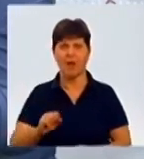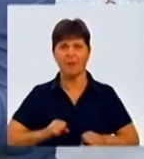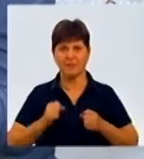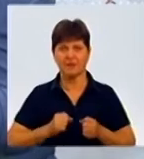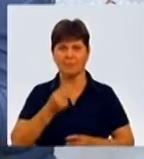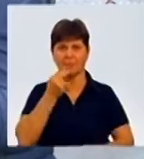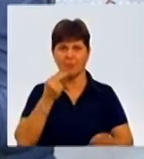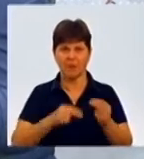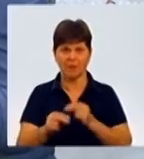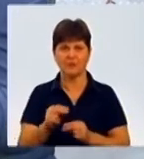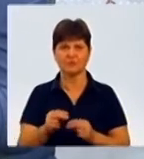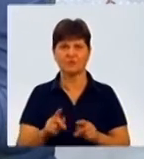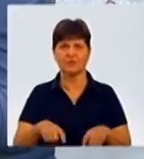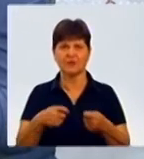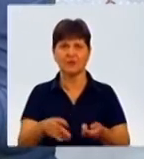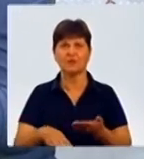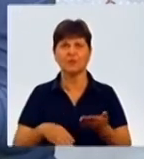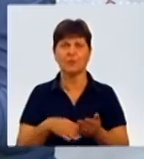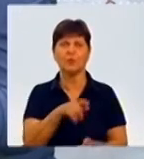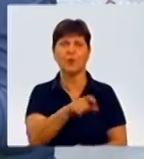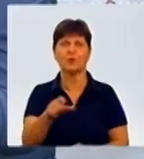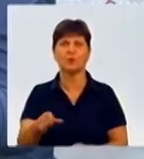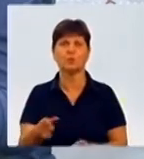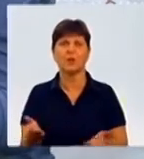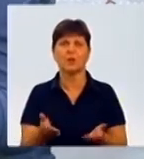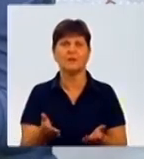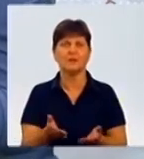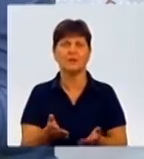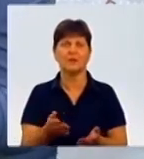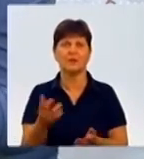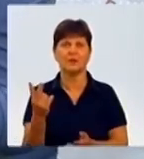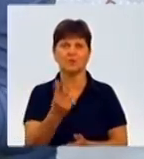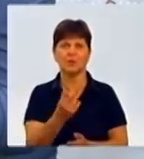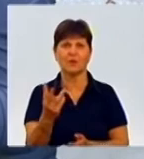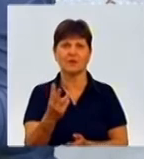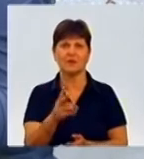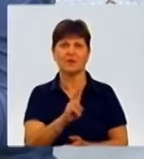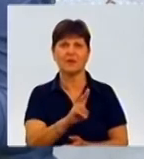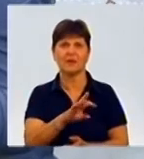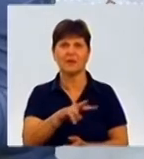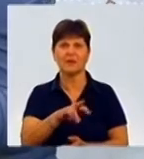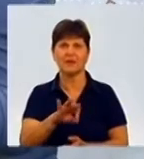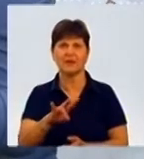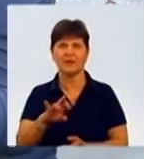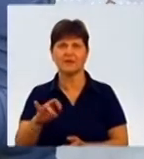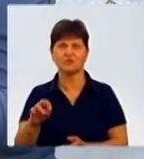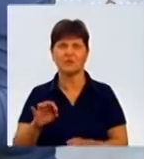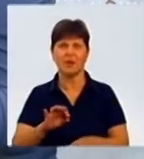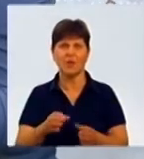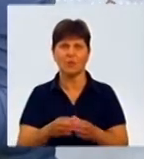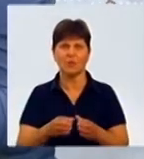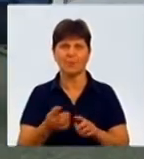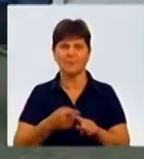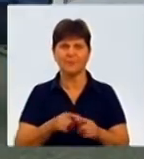покращити, надати допомогу людям, які знаходяться неліковані в другій клінічній групі, а також оздоравлювати хворих з